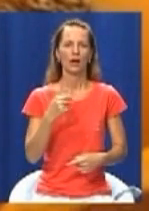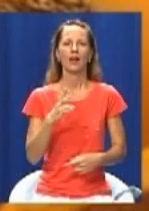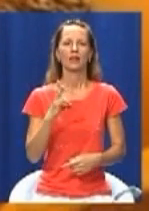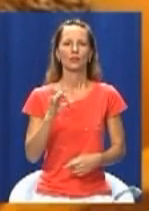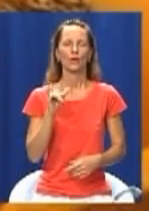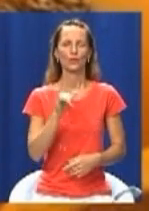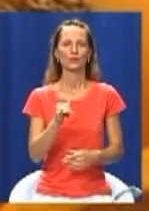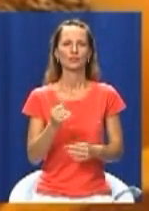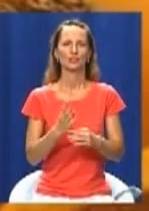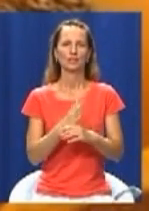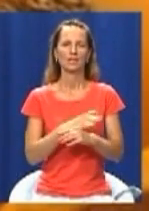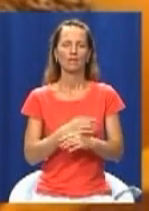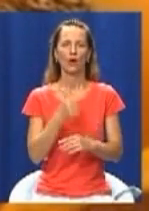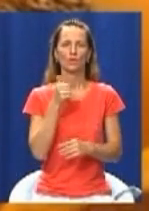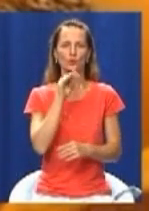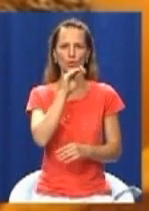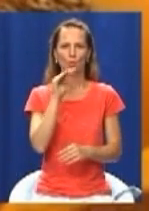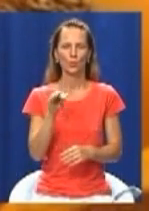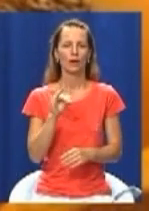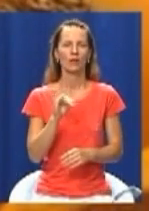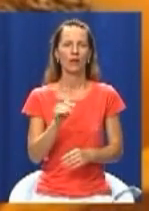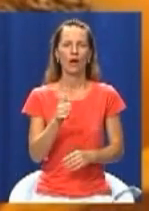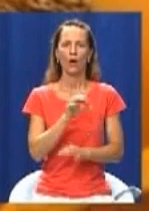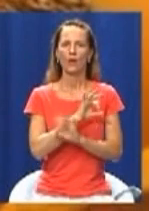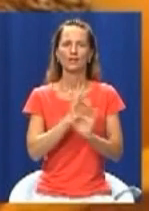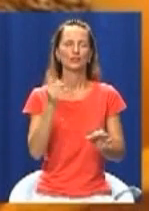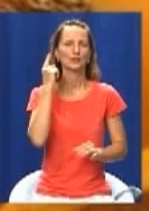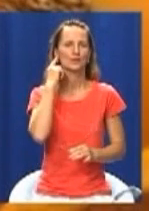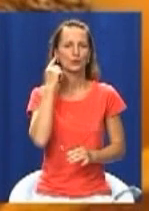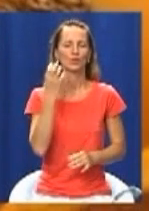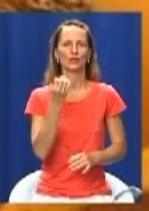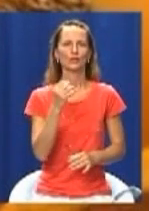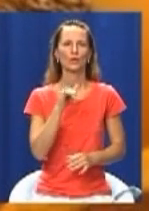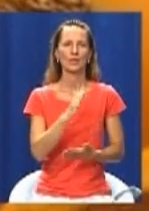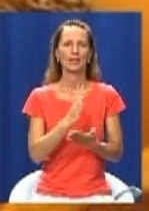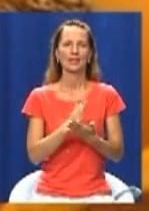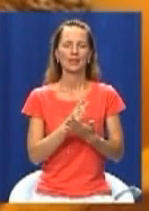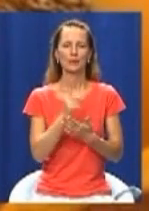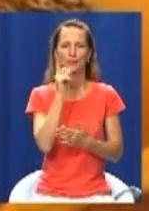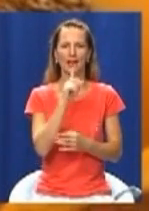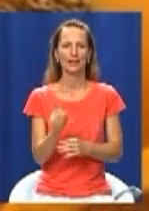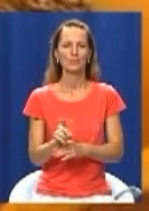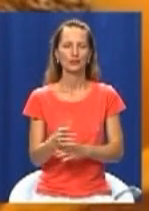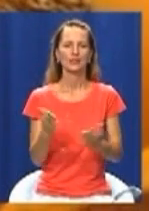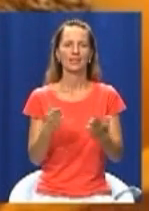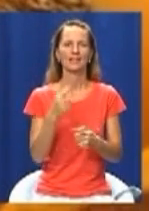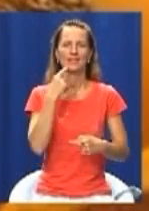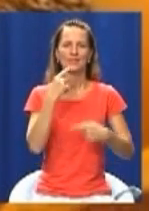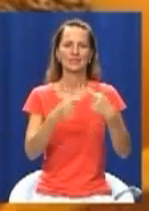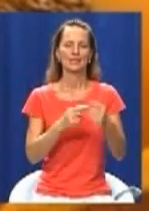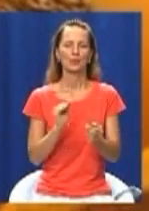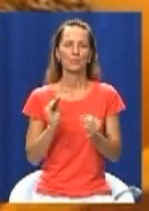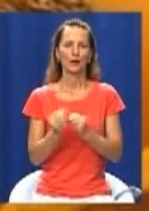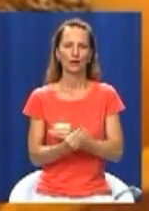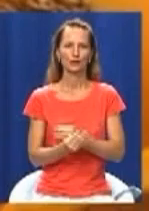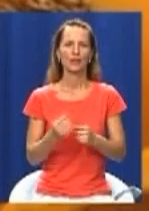у їжаків тонкий нюх і неймовірний гострий слух. І ще у них є невеличкі хвостики, які вони постійно ховають.